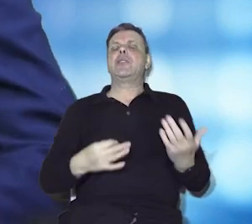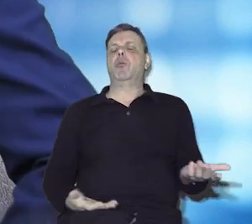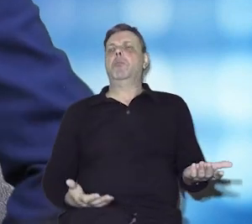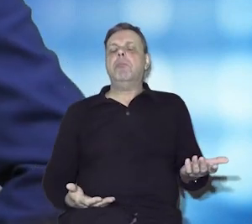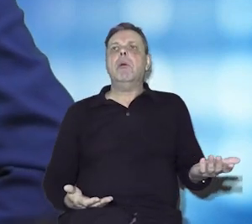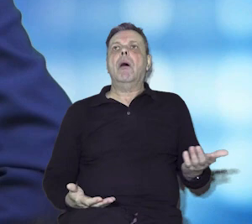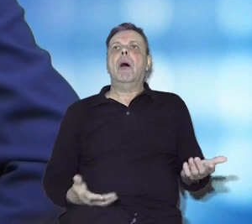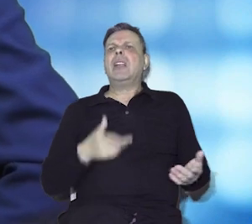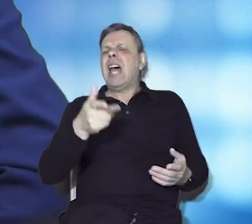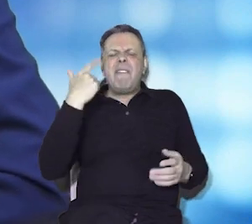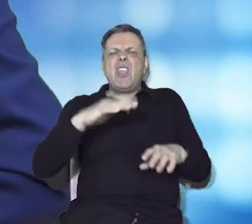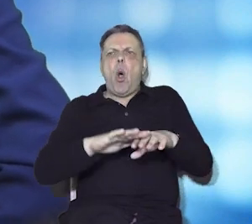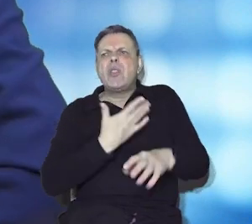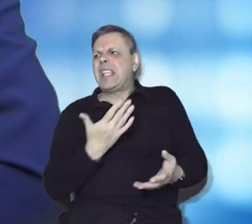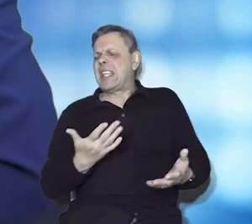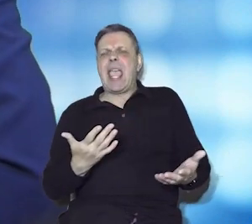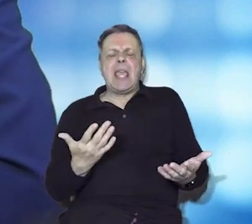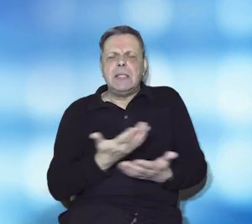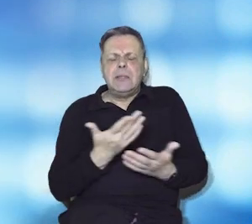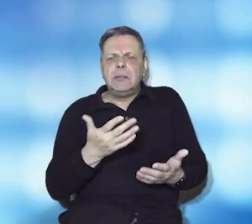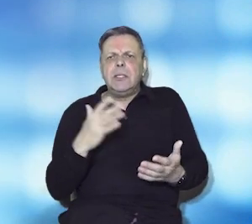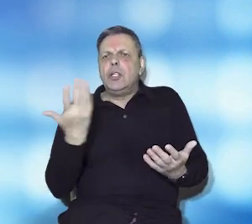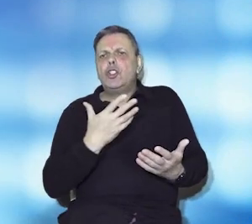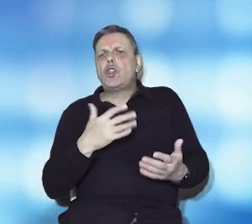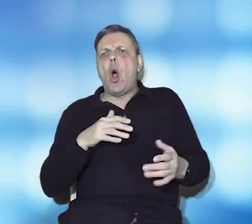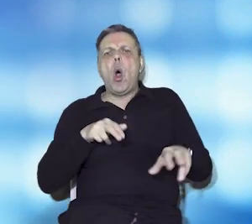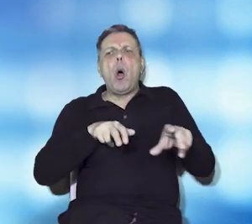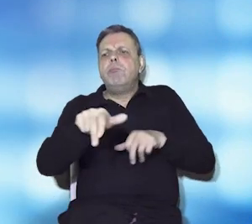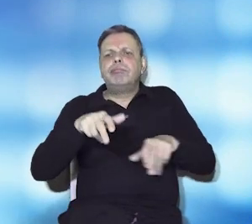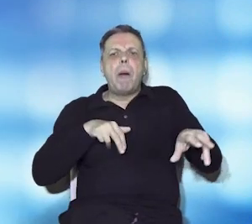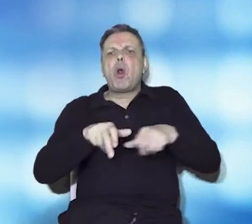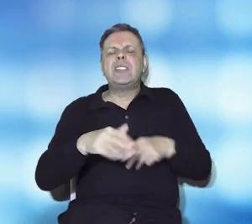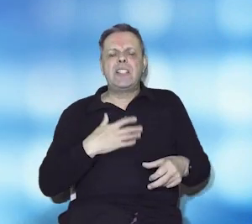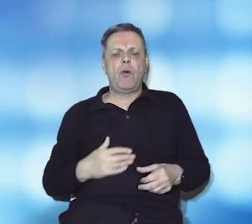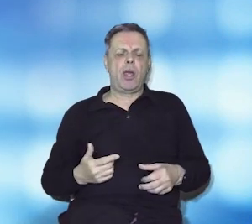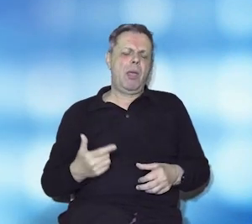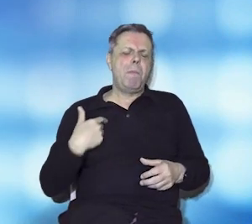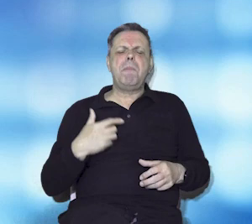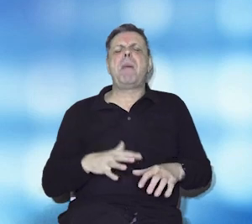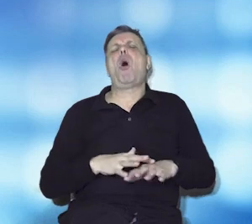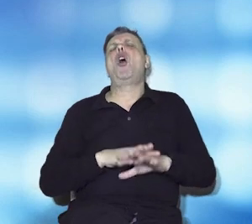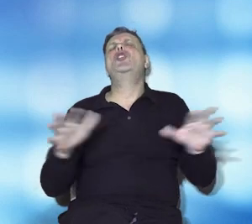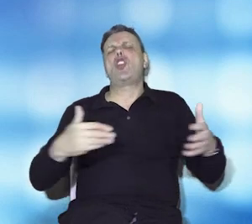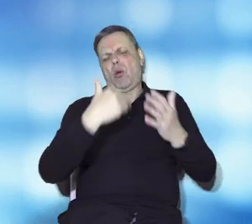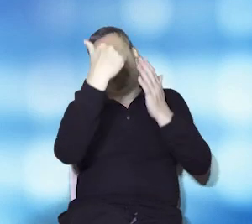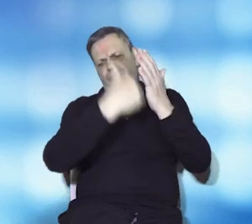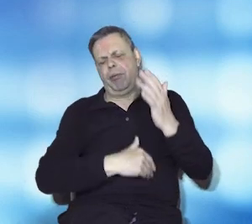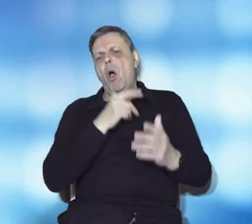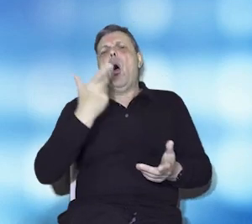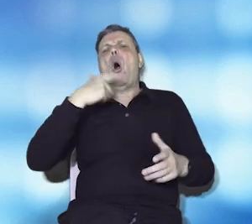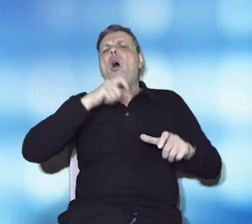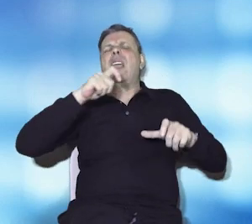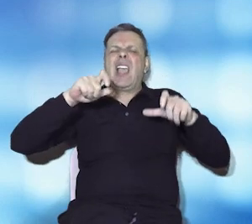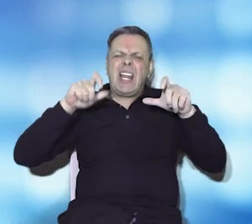bilo prolaznika? Znači, naš repertoar je jako širok. Mi imamo od klasike,